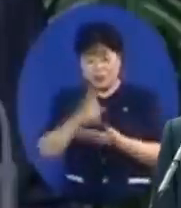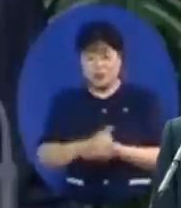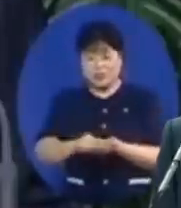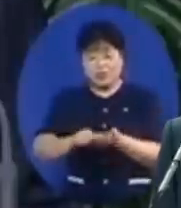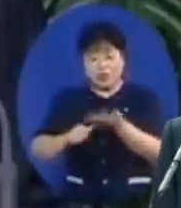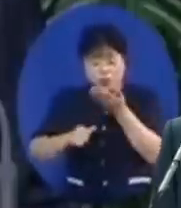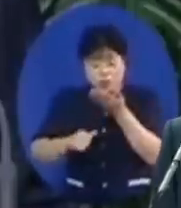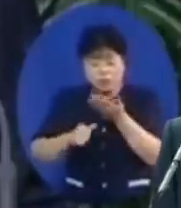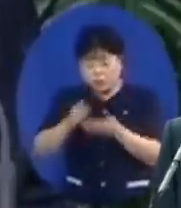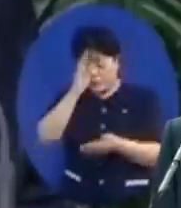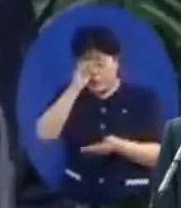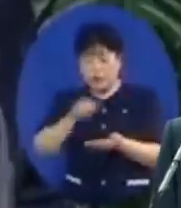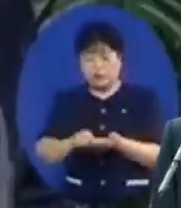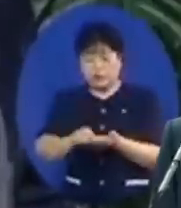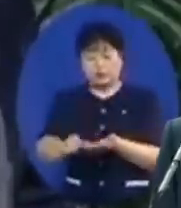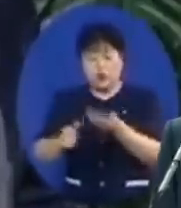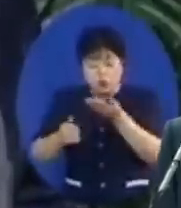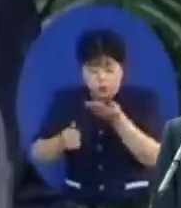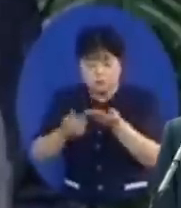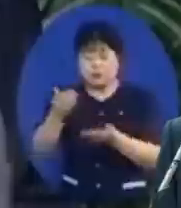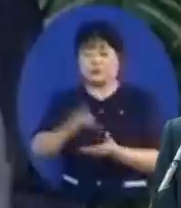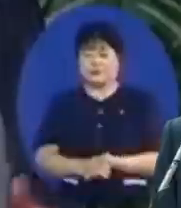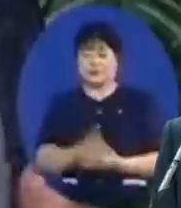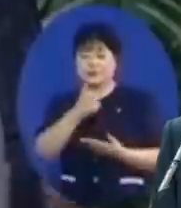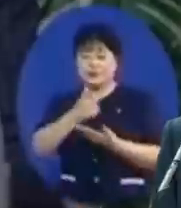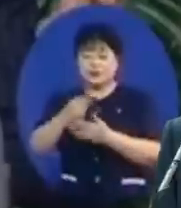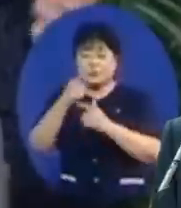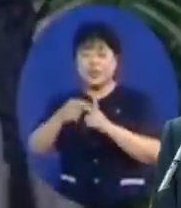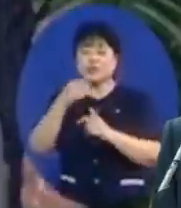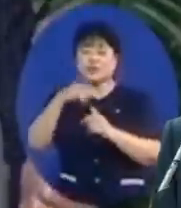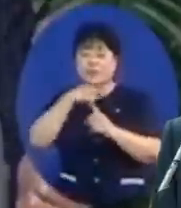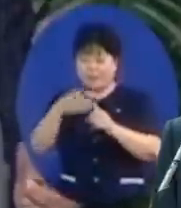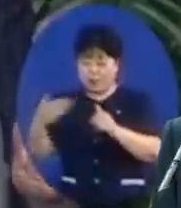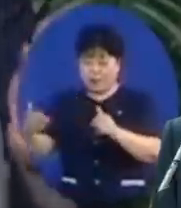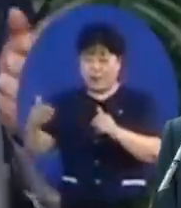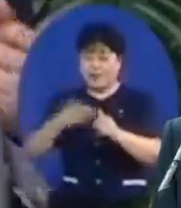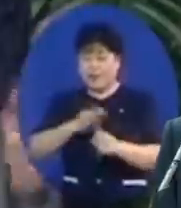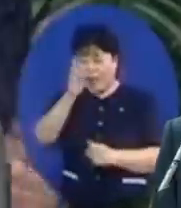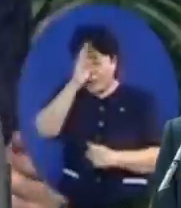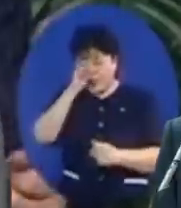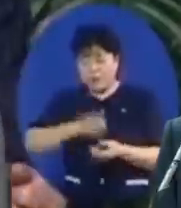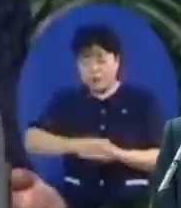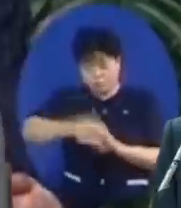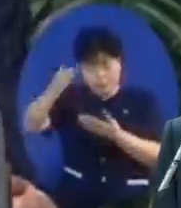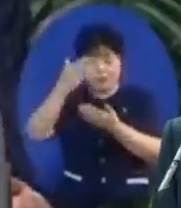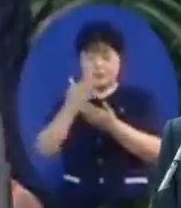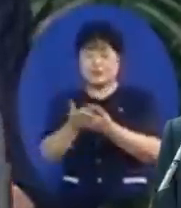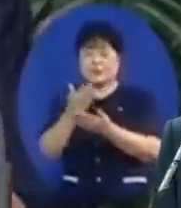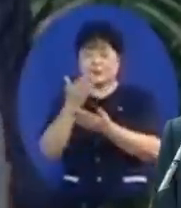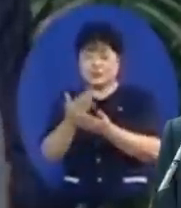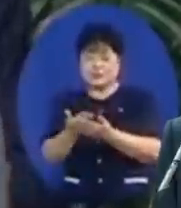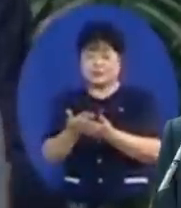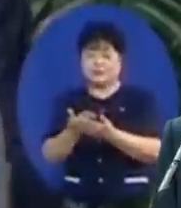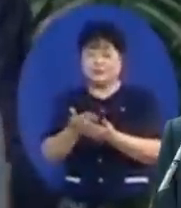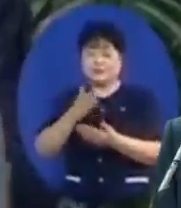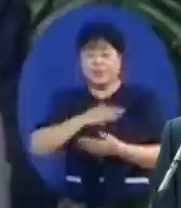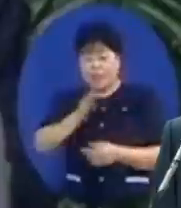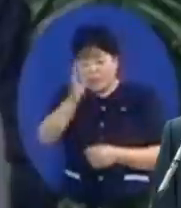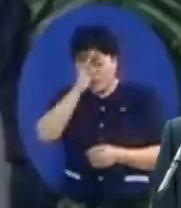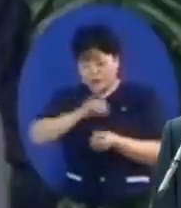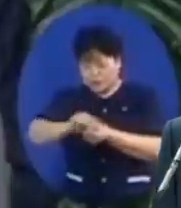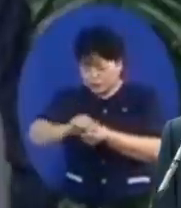지우듯이 병을 지워버리는 것입니다. 주여 예수 그리스도의 보혈로 나의 병을 멸하여 주시옵소서. 나의